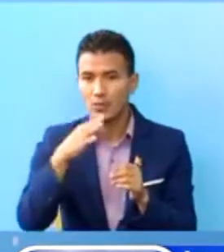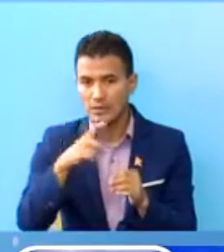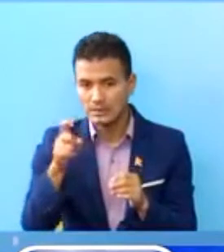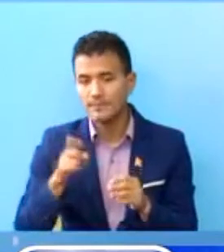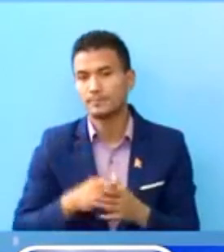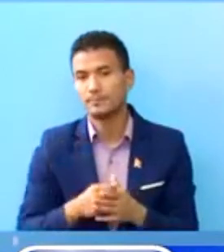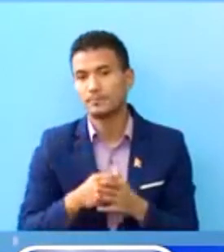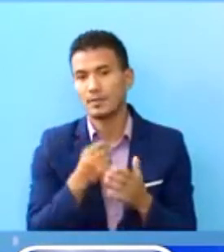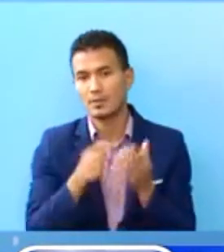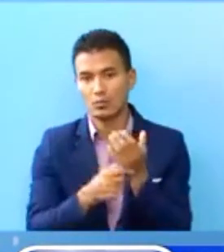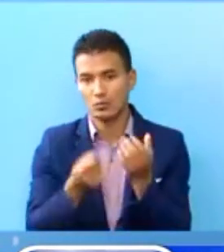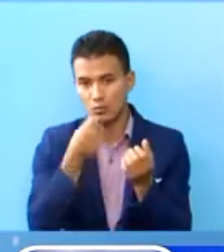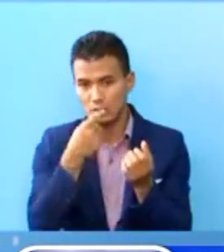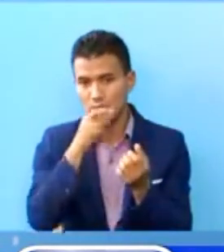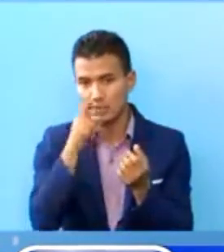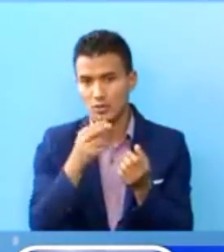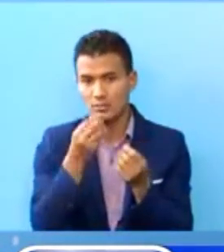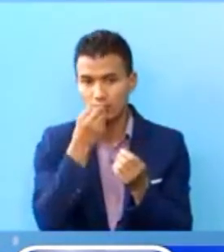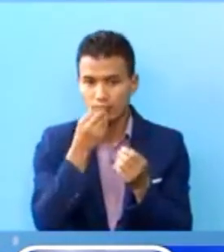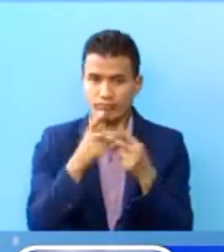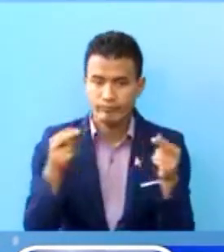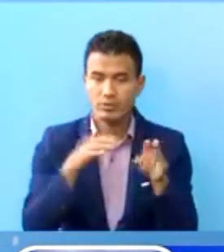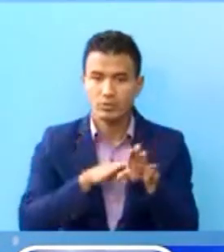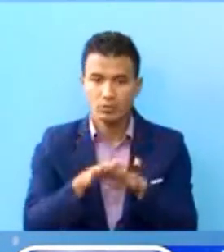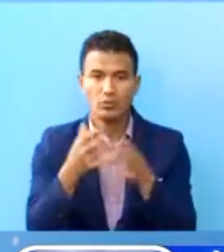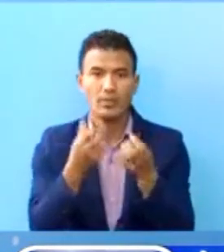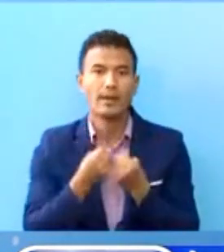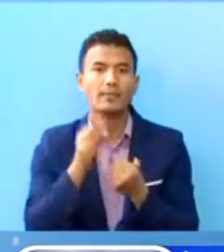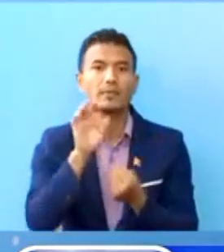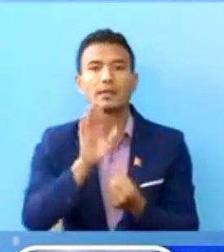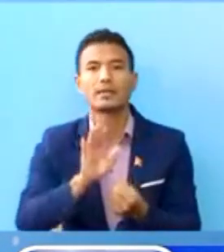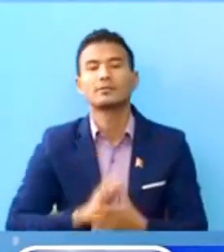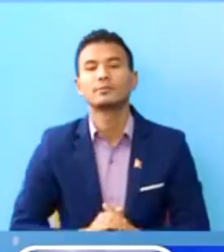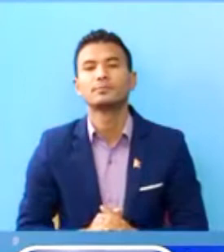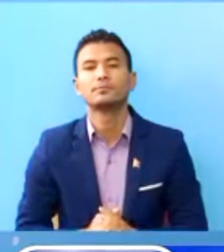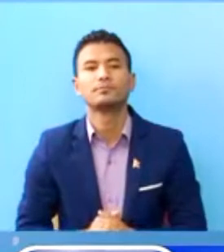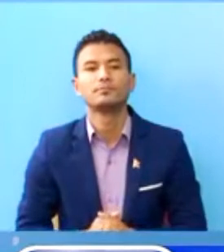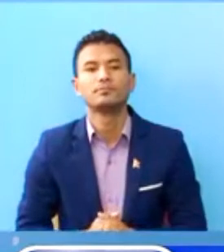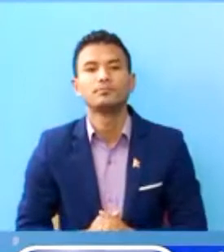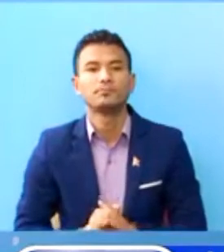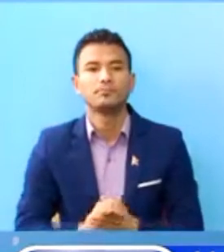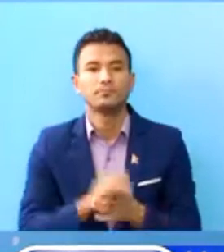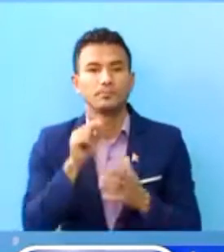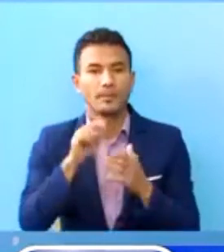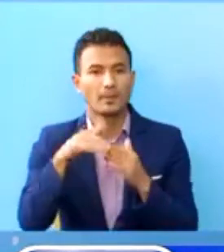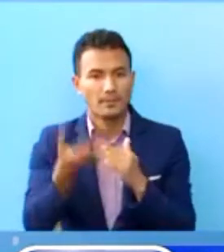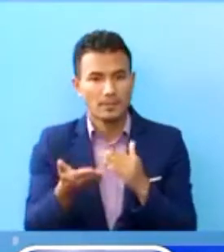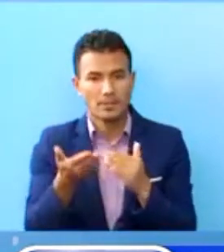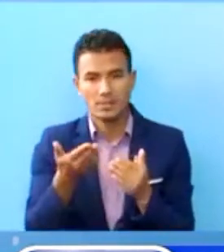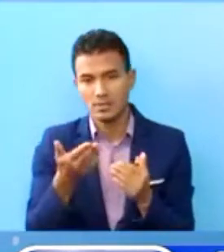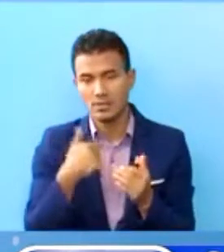निमित्त आयुर्वेदिक औषधि तथा पोसिलो सामग्रीहरू प्राप्त भएको छ। र यसपछि